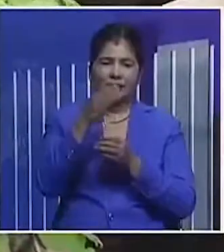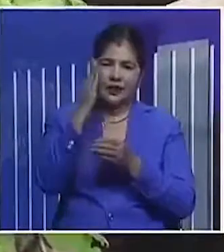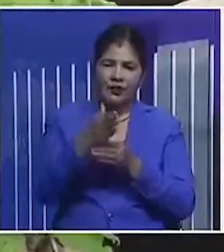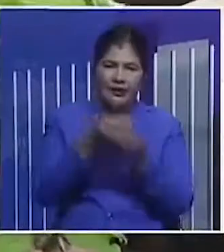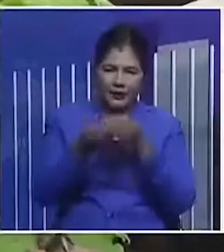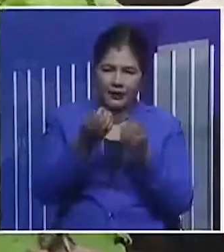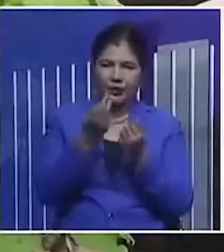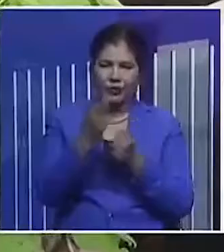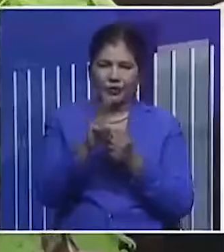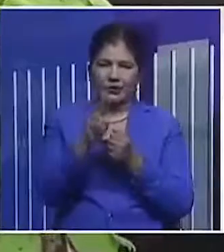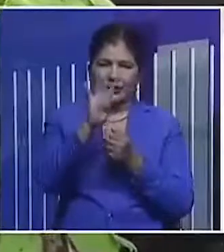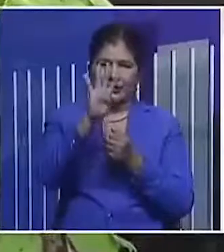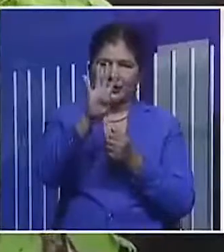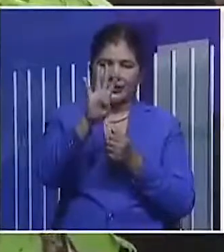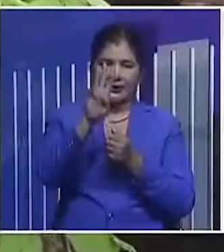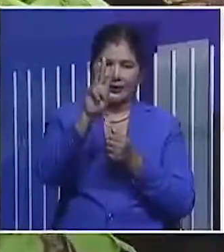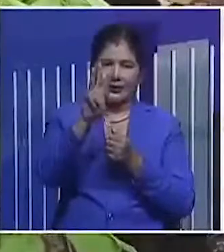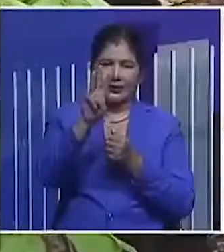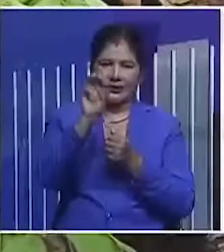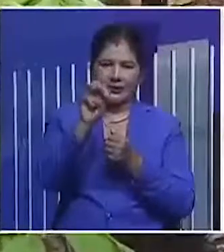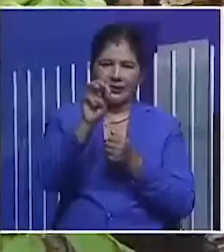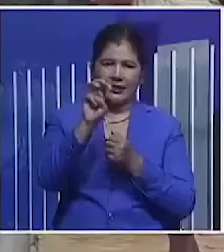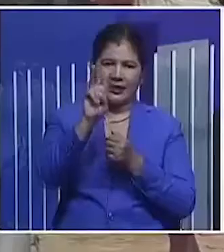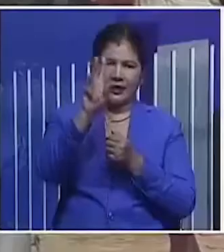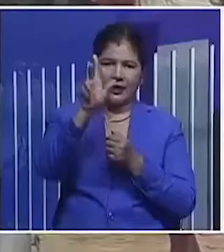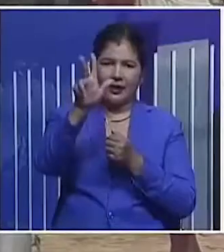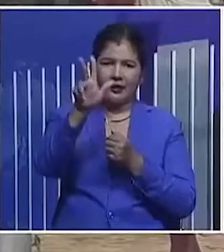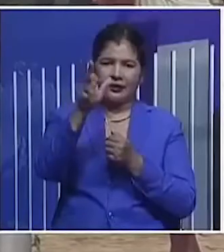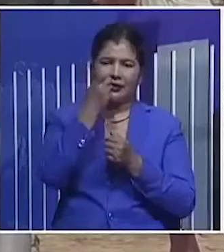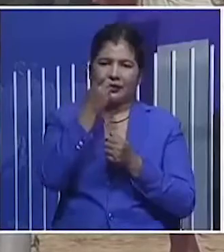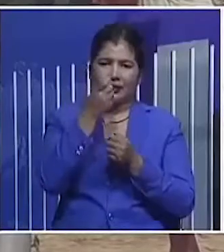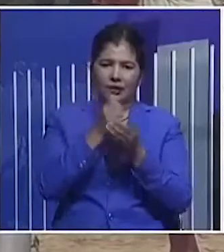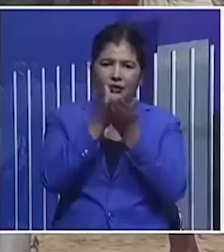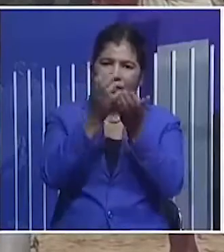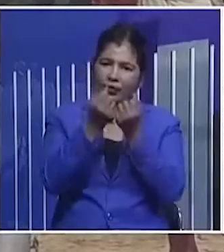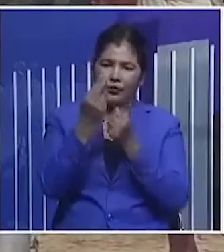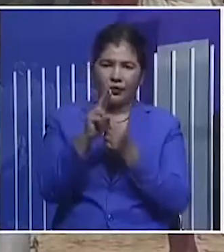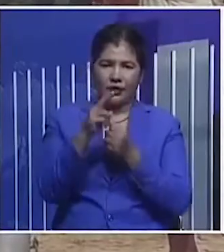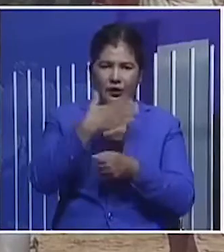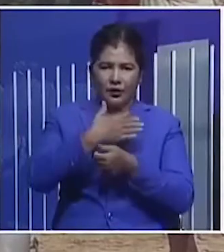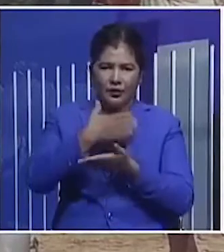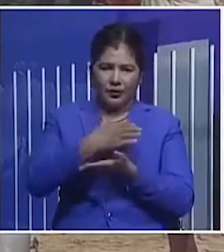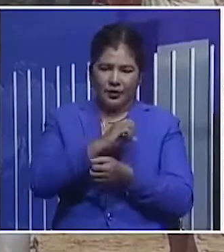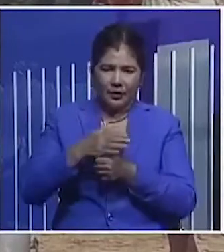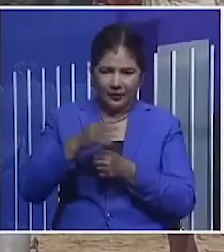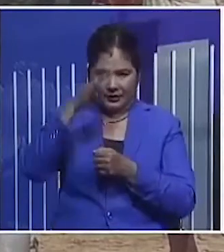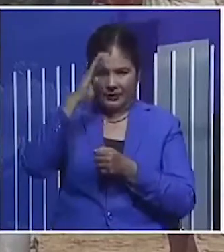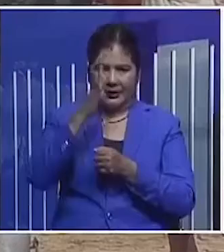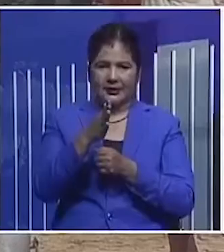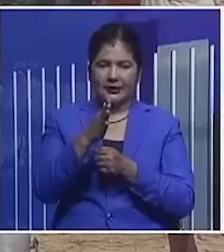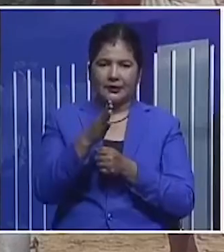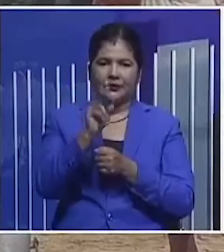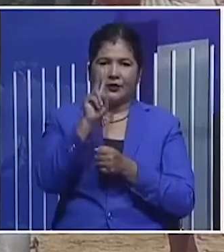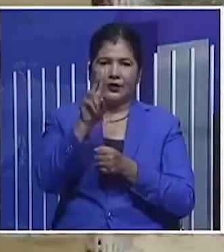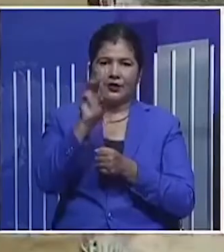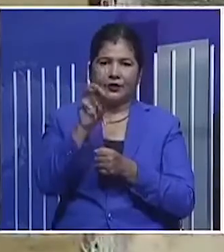उहाँले 43,895 रुपियाँ अनुदान रकम पाउनुभयो। लुम्बिनी प्रदेश सरकारले दाङका किसानलाई दूधमा प्रति लिटर 2